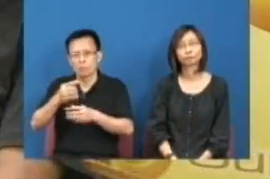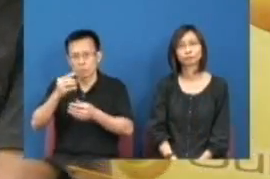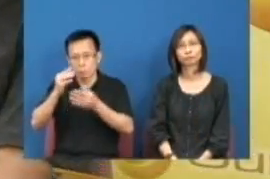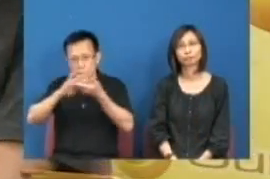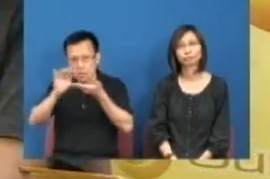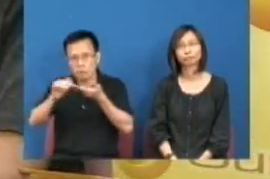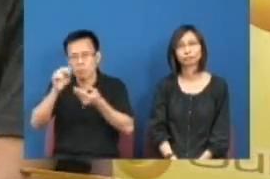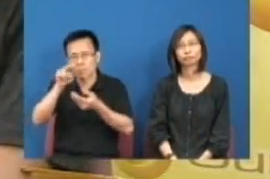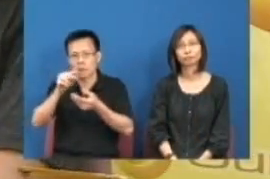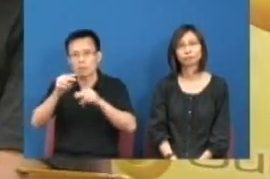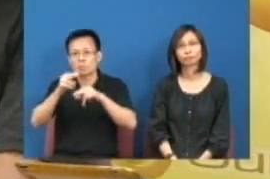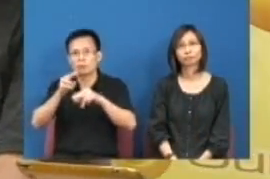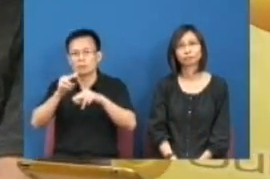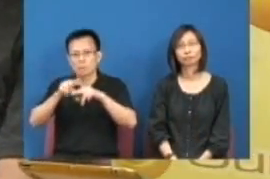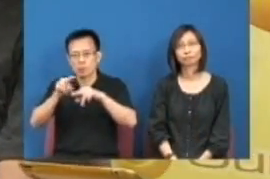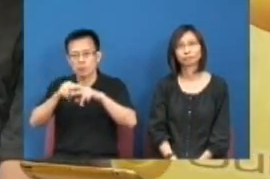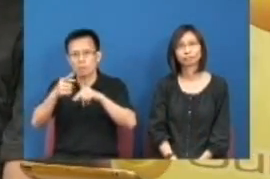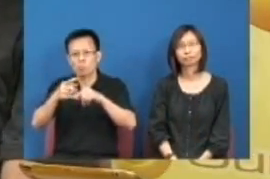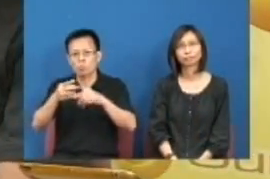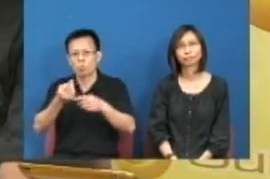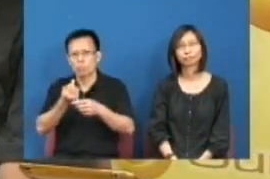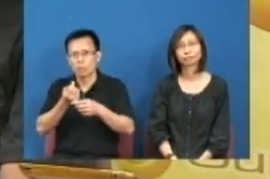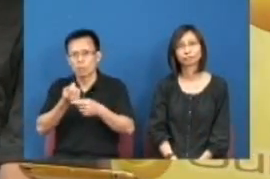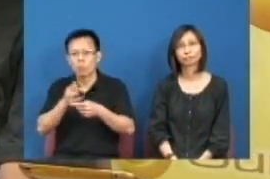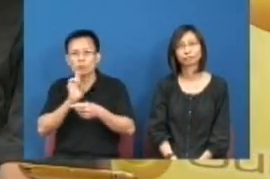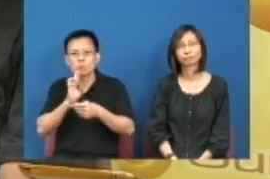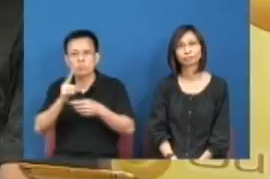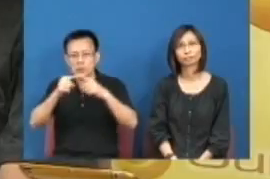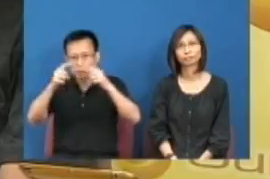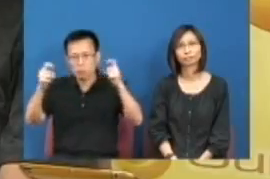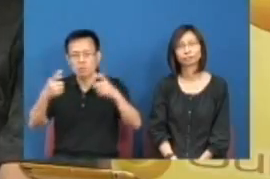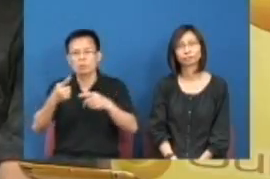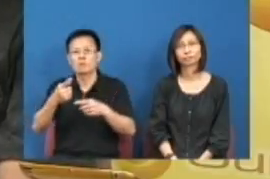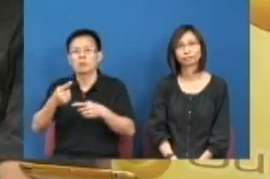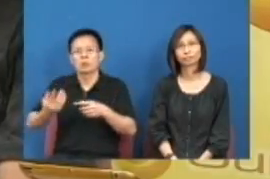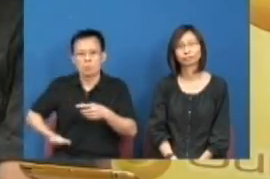陸嘅相約嘅城市啦，係咪？即係譬如講就深圳或者廣東省